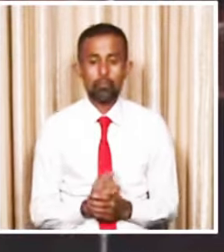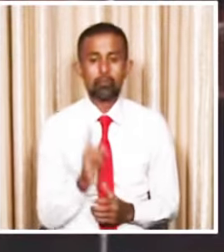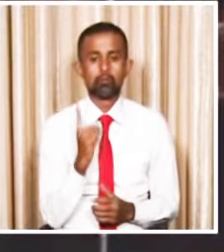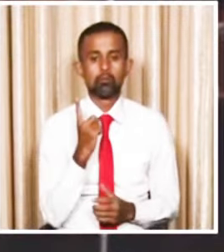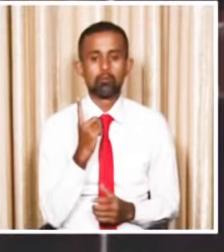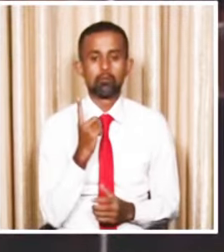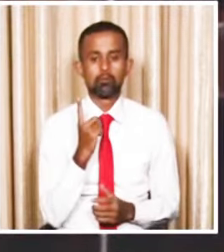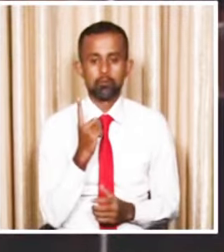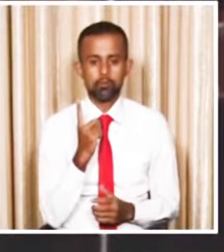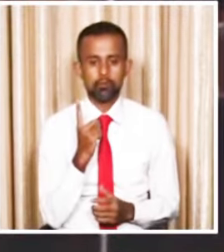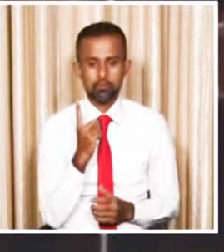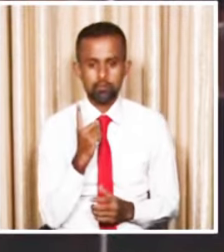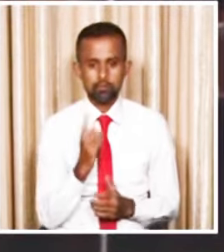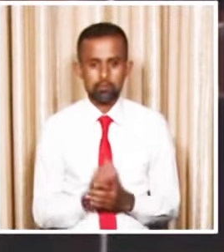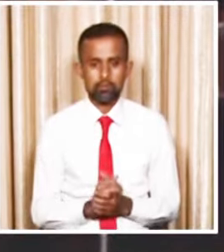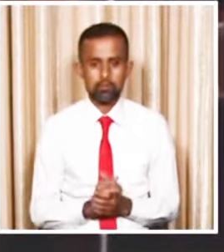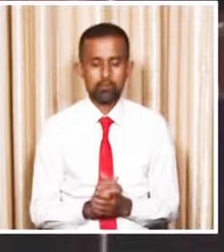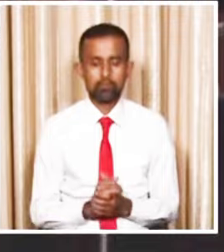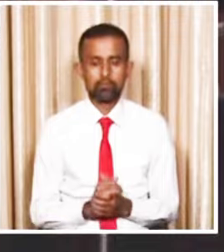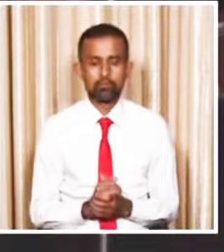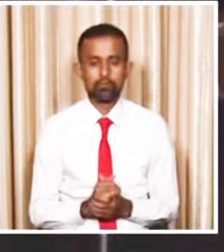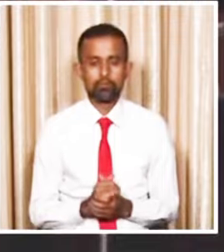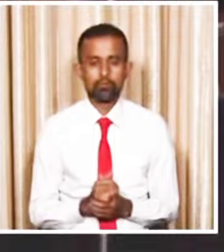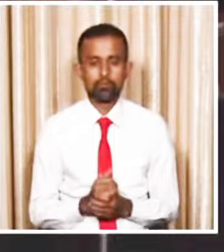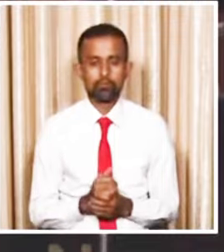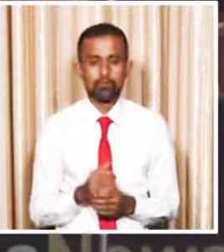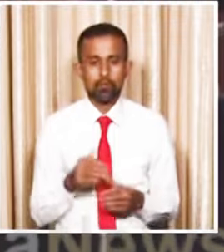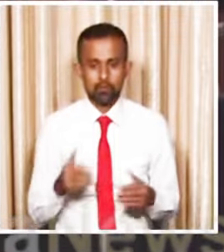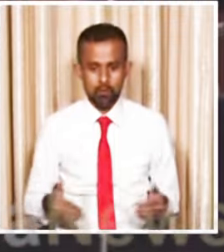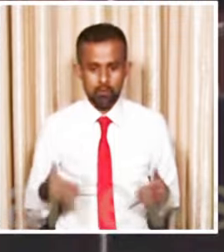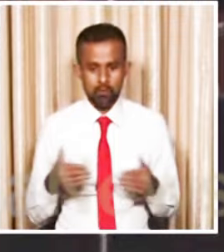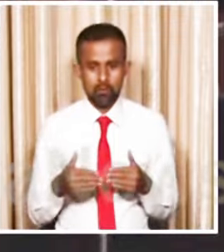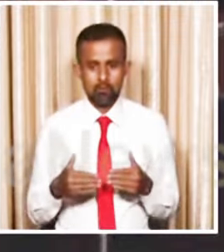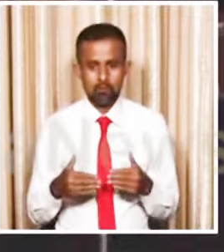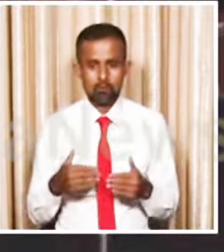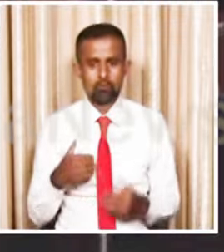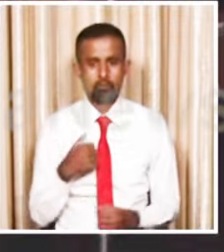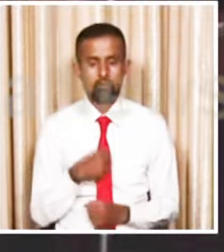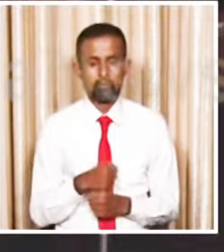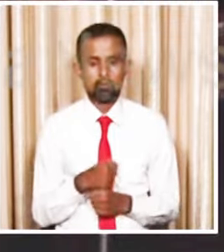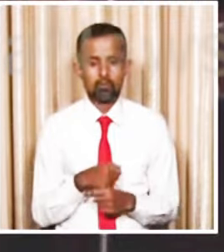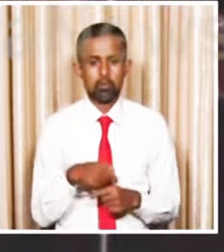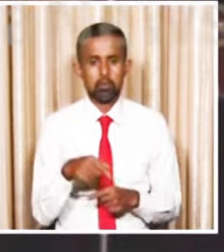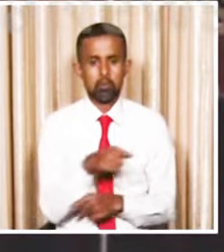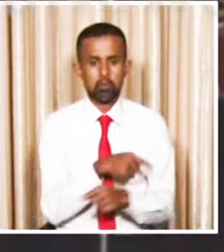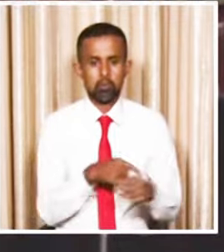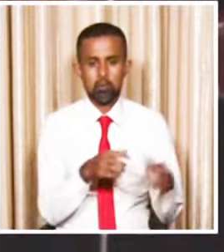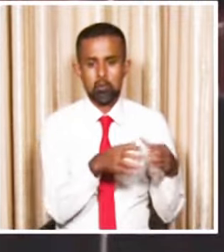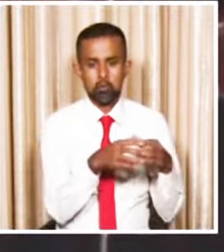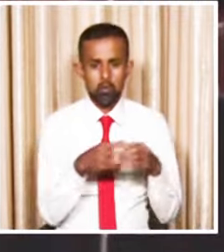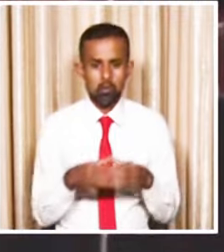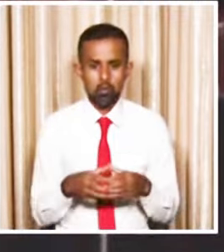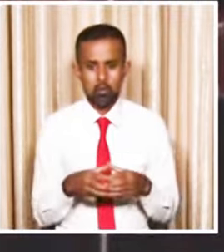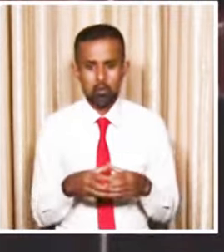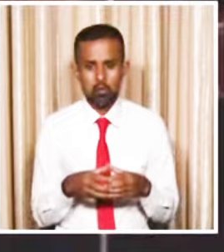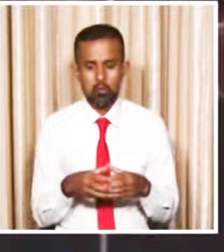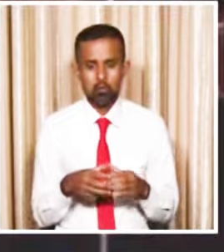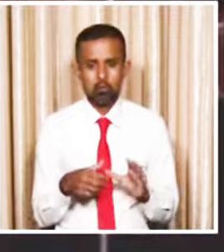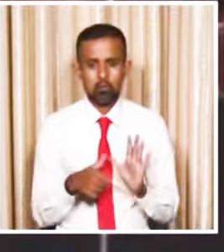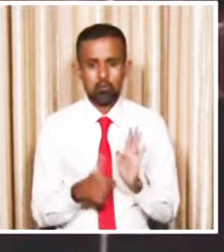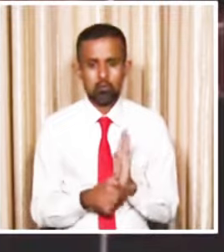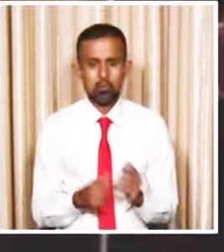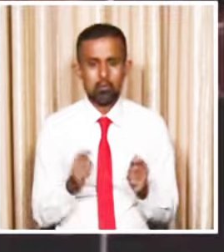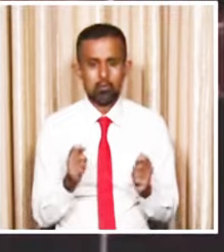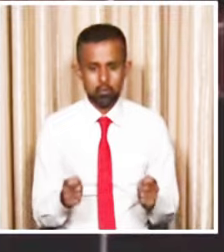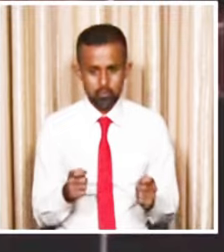కారణే తమై మూలాసునాట మంత్రితుమని అద మితెక్ ఆండు పక్షే మీ పనత ఇదిరిపత్ కరపు